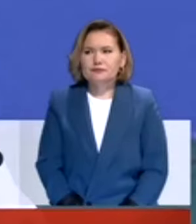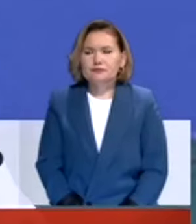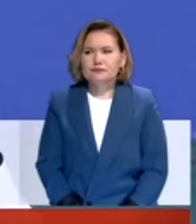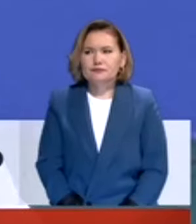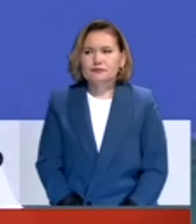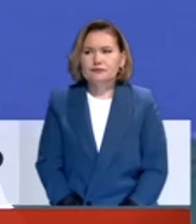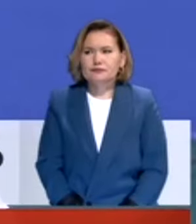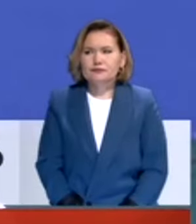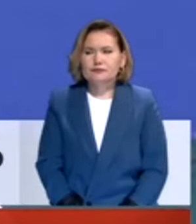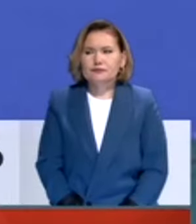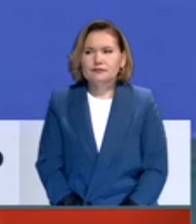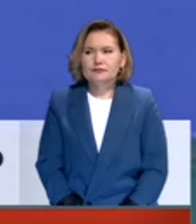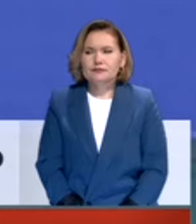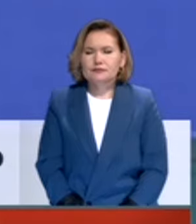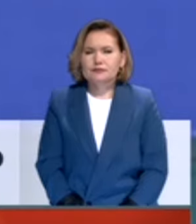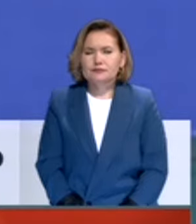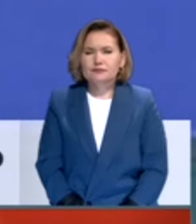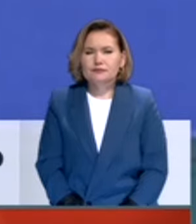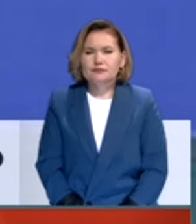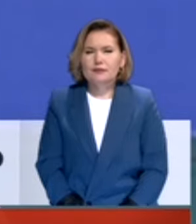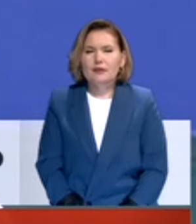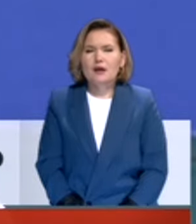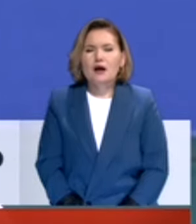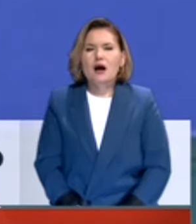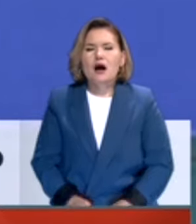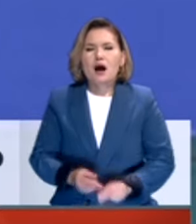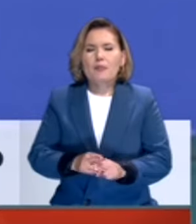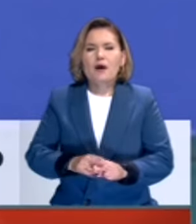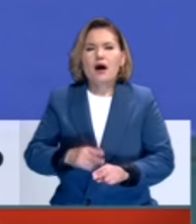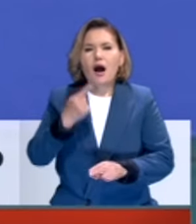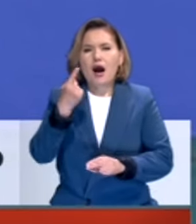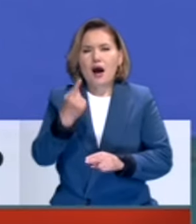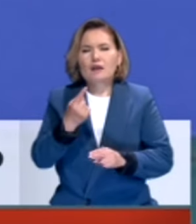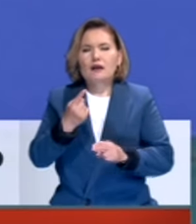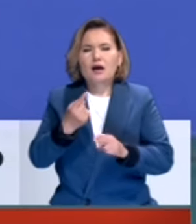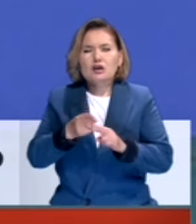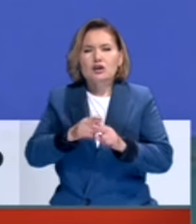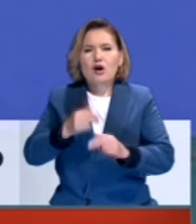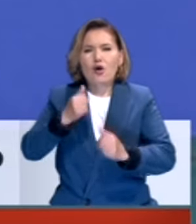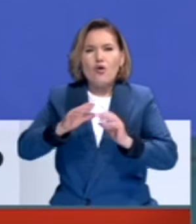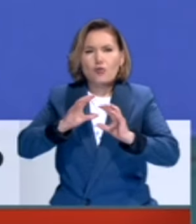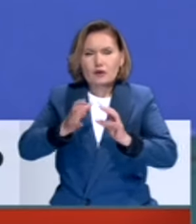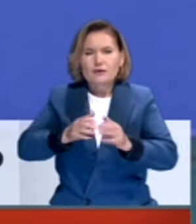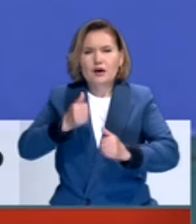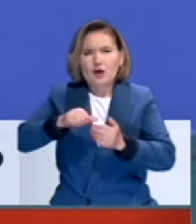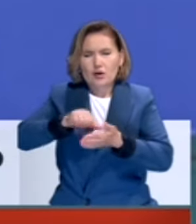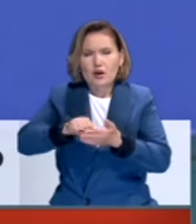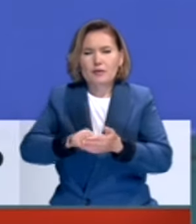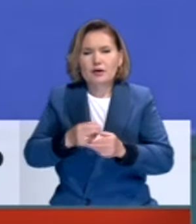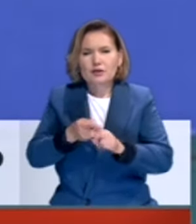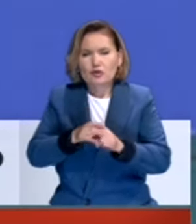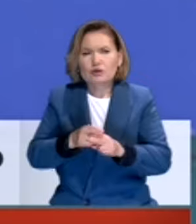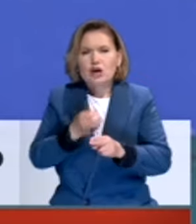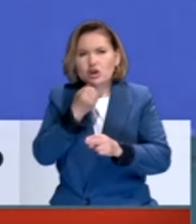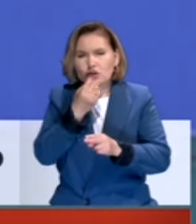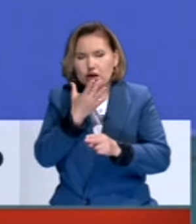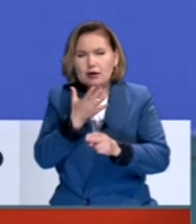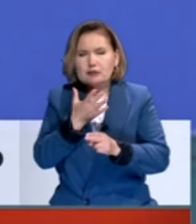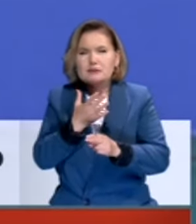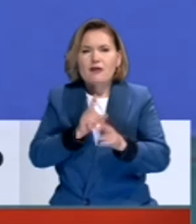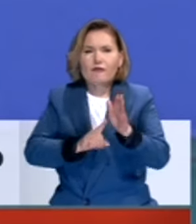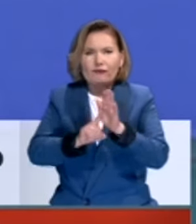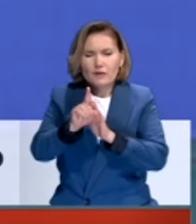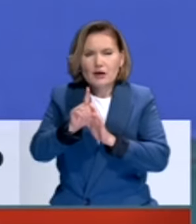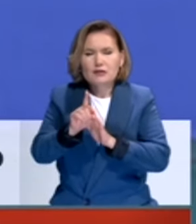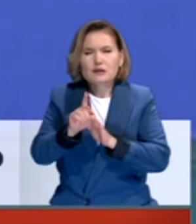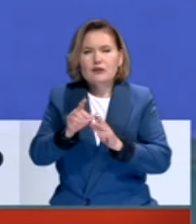Я играю впервые турнир этой категории. ATP категориясындағы алғашқы турнирім болғандықтан жалпы бастамасы жақсы деп ойлаймын.